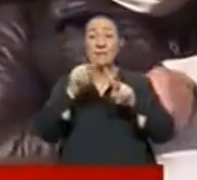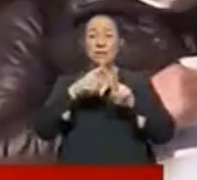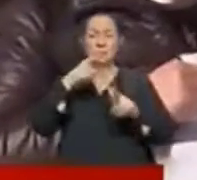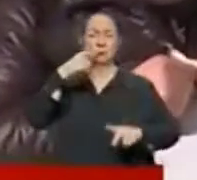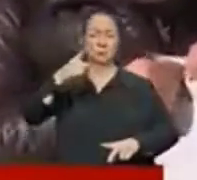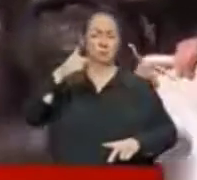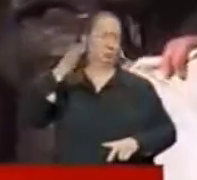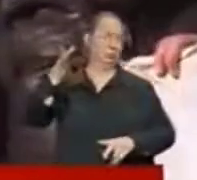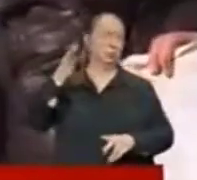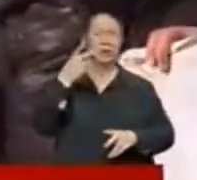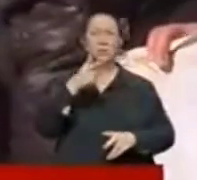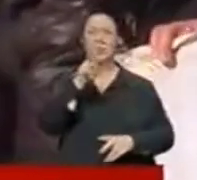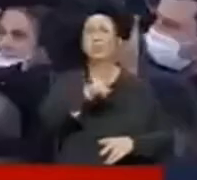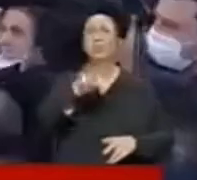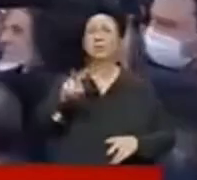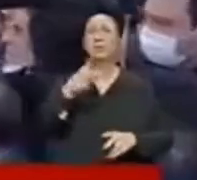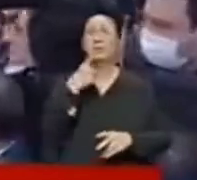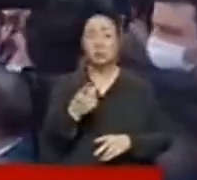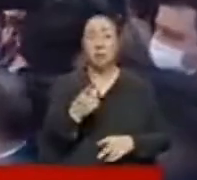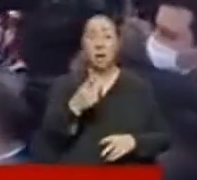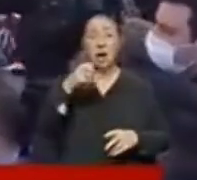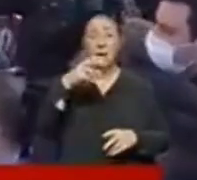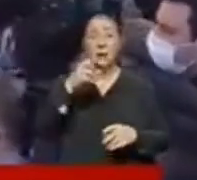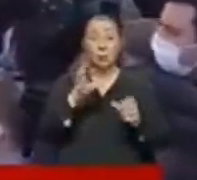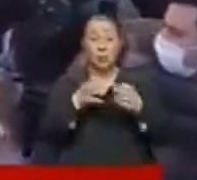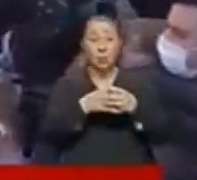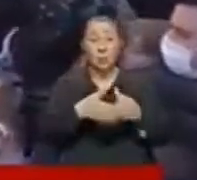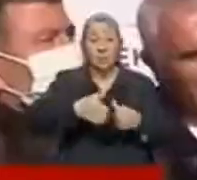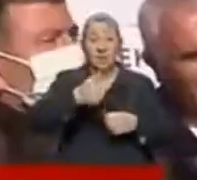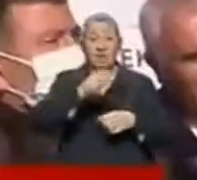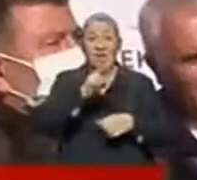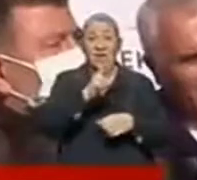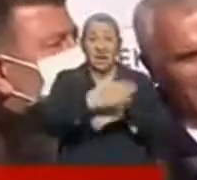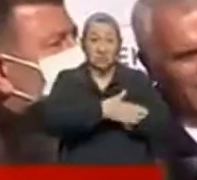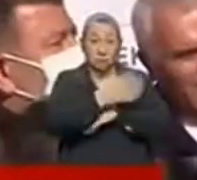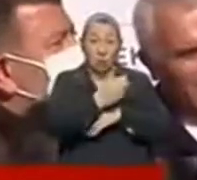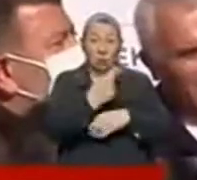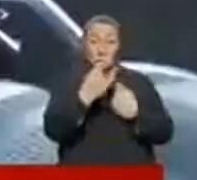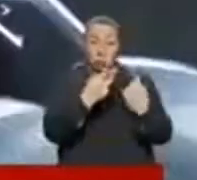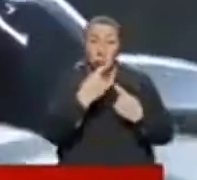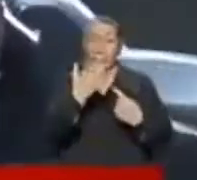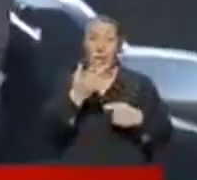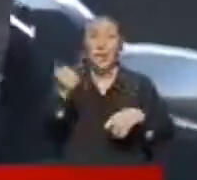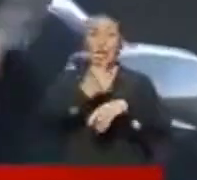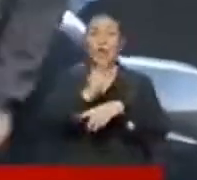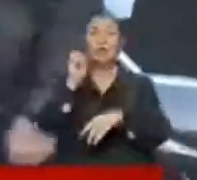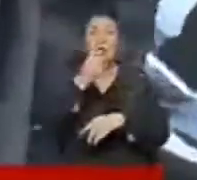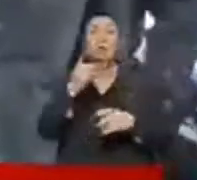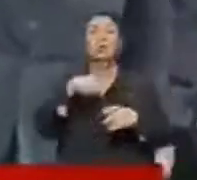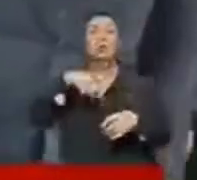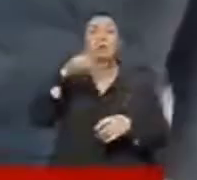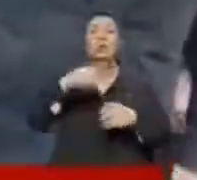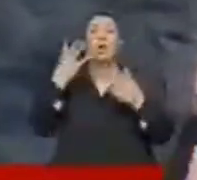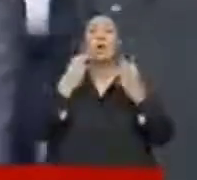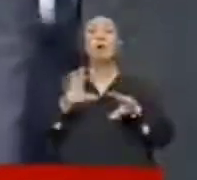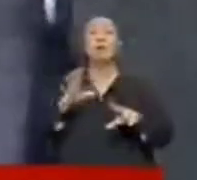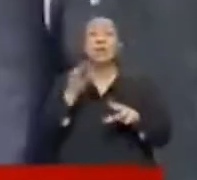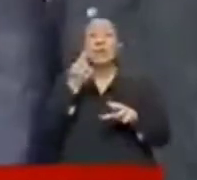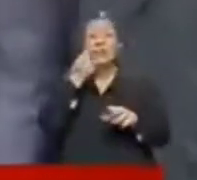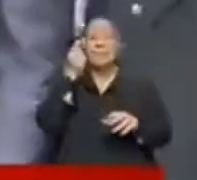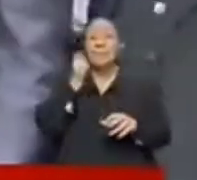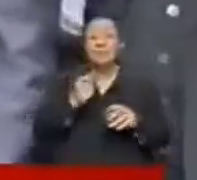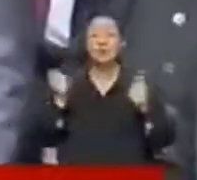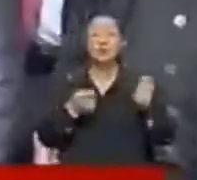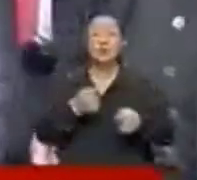Emin Akbaşoğlu 2022 demişti. AK Parti Grup Başkan Vekili olarak konuştu ama iktidarın aslında gündeminde olmadığını bizzat